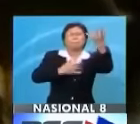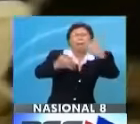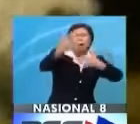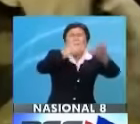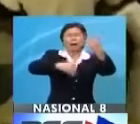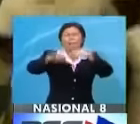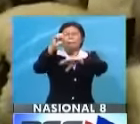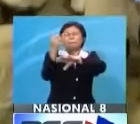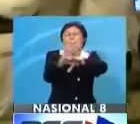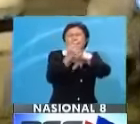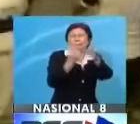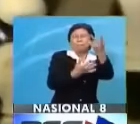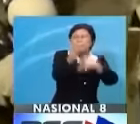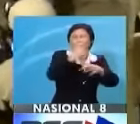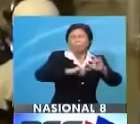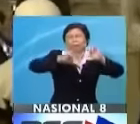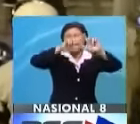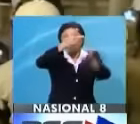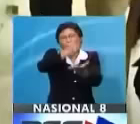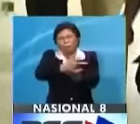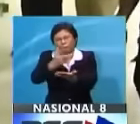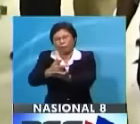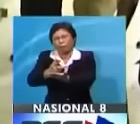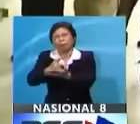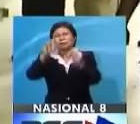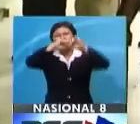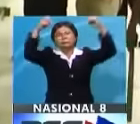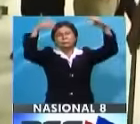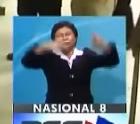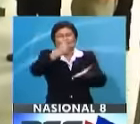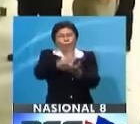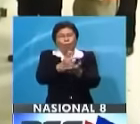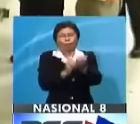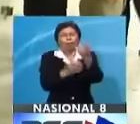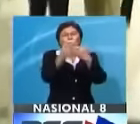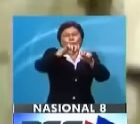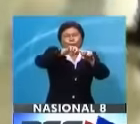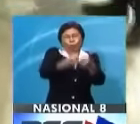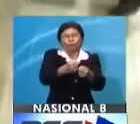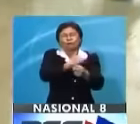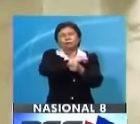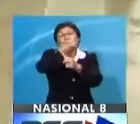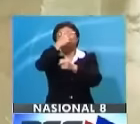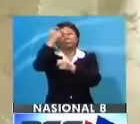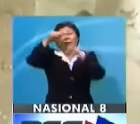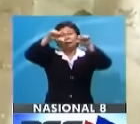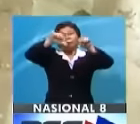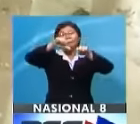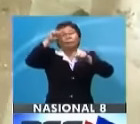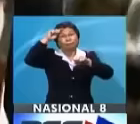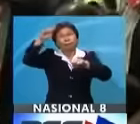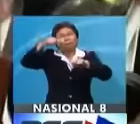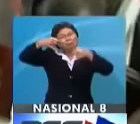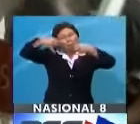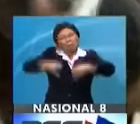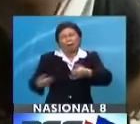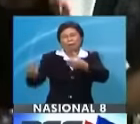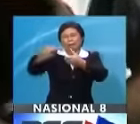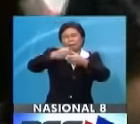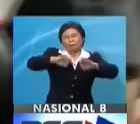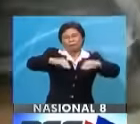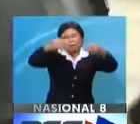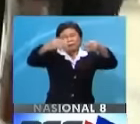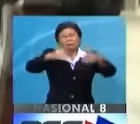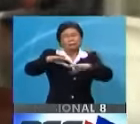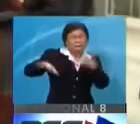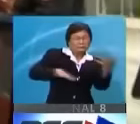sebuah ambulans yang diletakkan di perkarangan Stadium Sultan Mizan Zainal Abidin selepas skuad Penyu gagal melangkah ke final Piala FA.